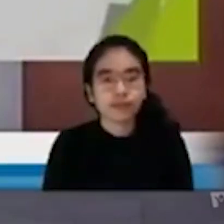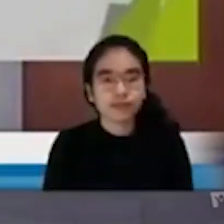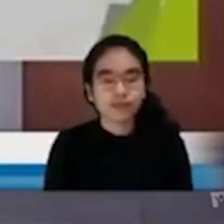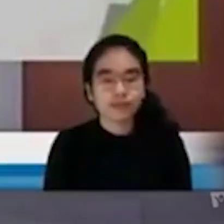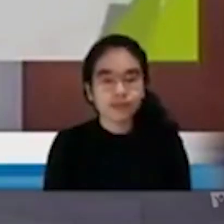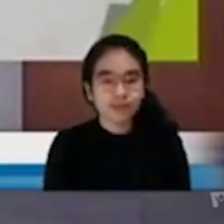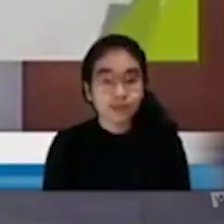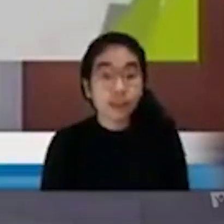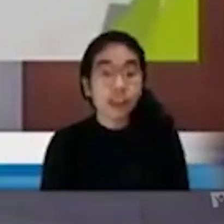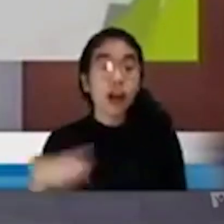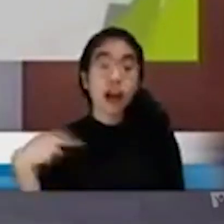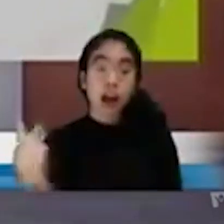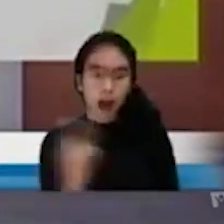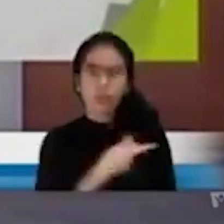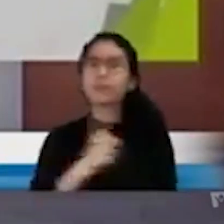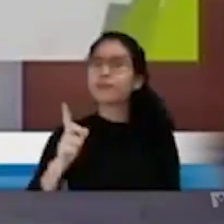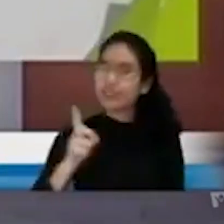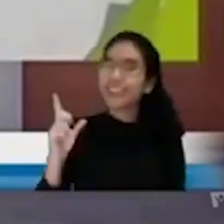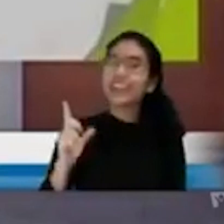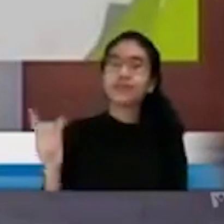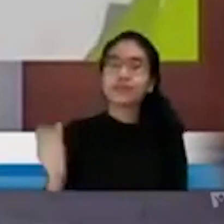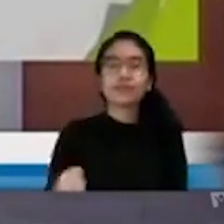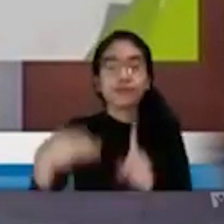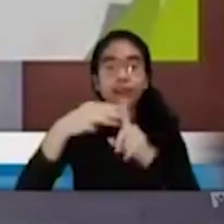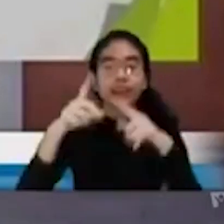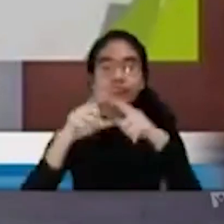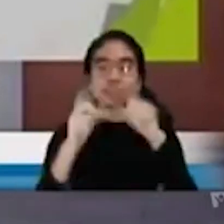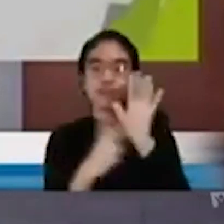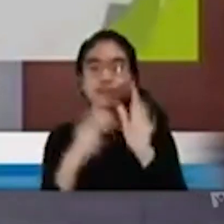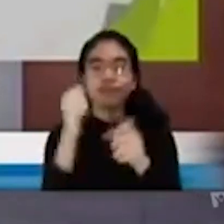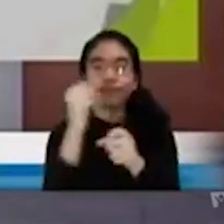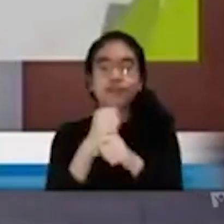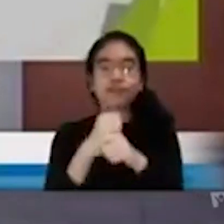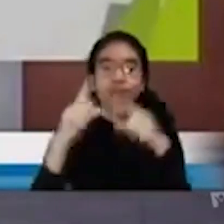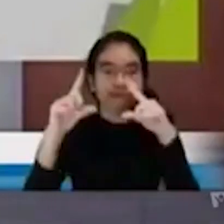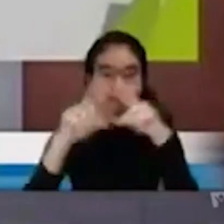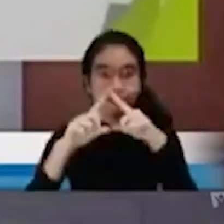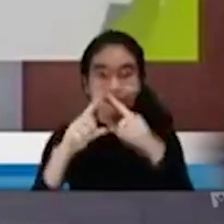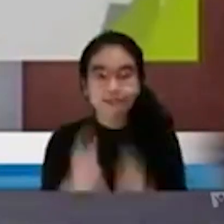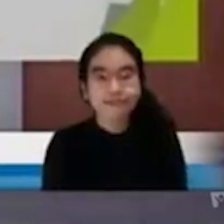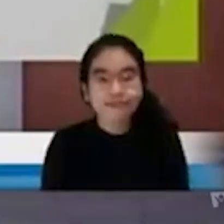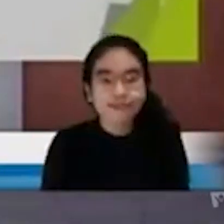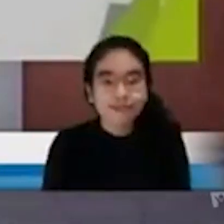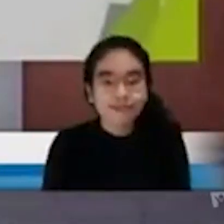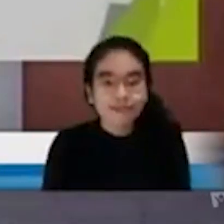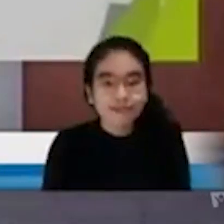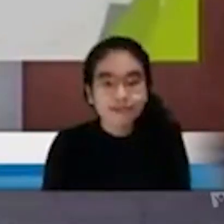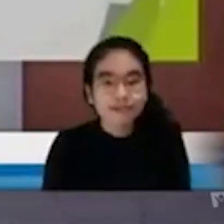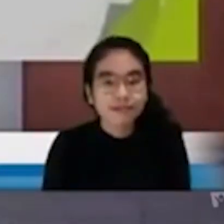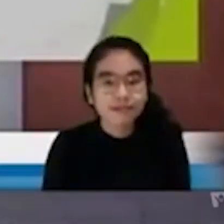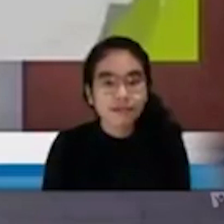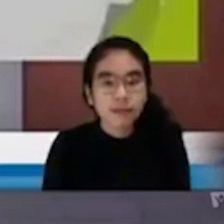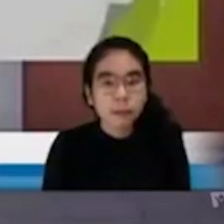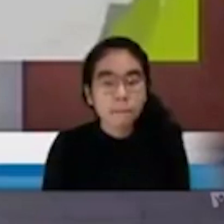bangga dengan semua para pekerja di rumah sakit Advent Bandung ini. Karena mereka melayani bukan